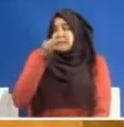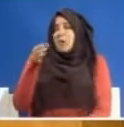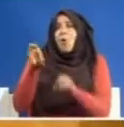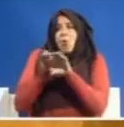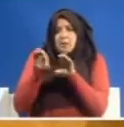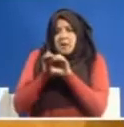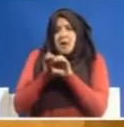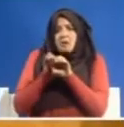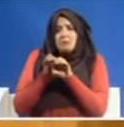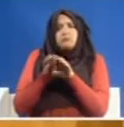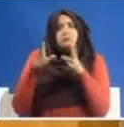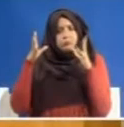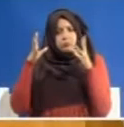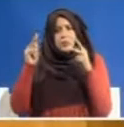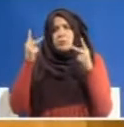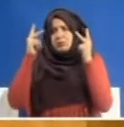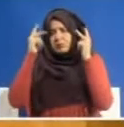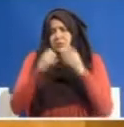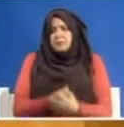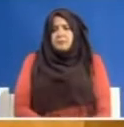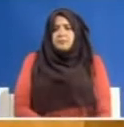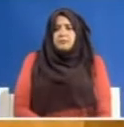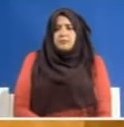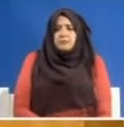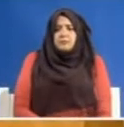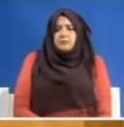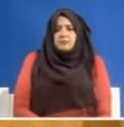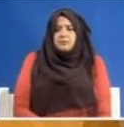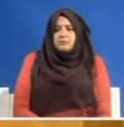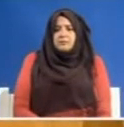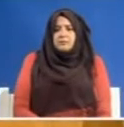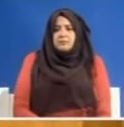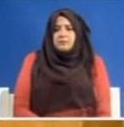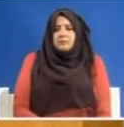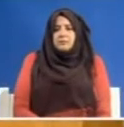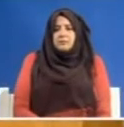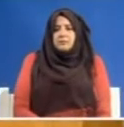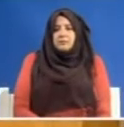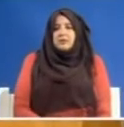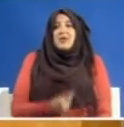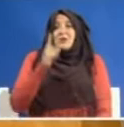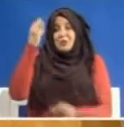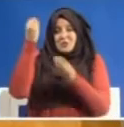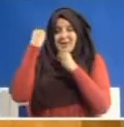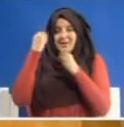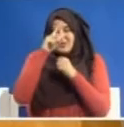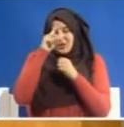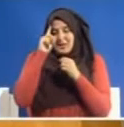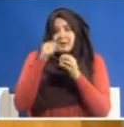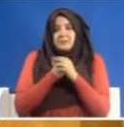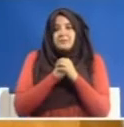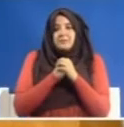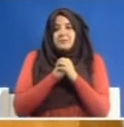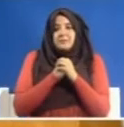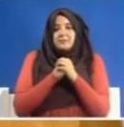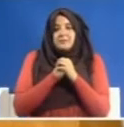رضت معه فالحمد لله فرجت، نعم موجود الفرج ان شاء الله. بارك الله فيك، جزاك الله خير. سؤالها الثاني معكم الشيخ عبد القادر. اللهم الا